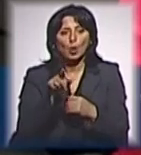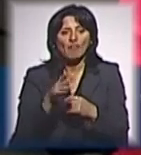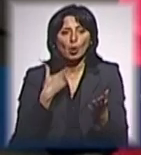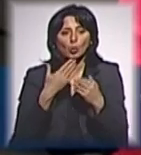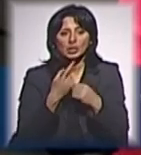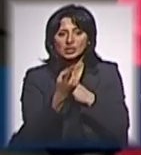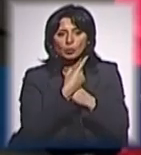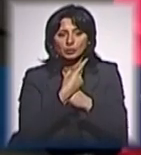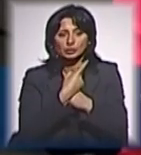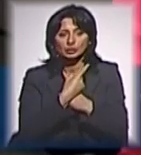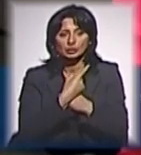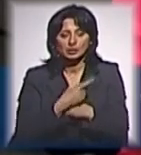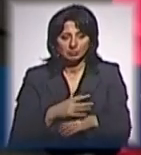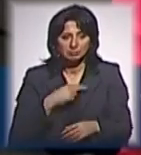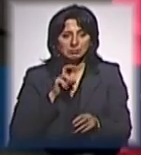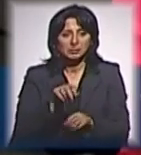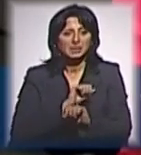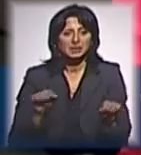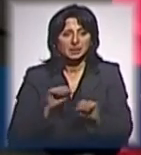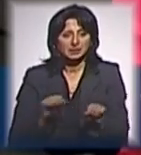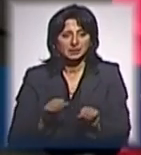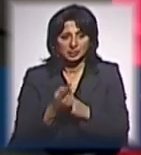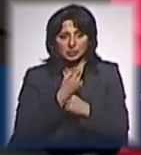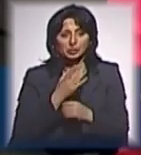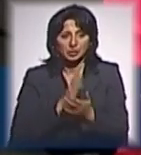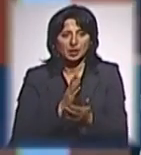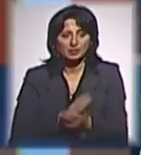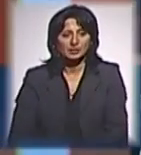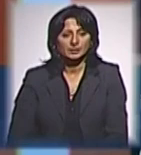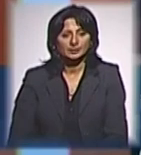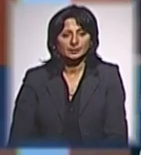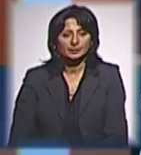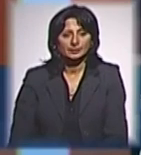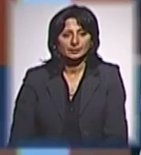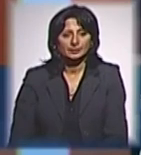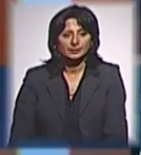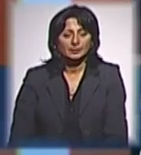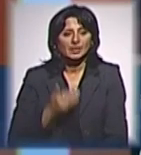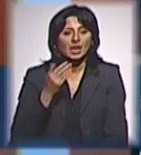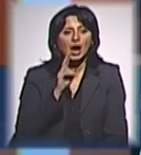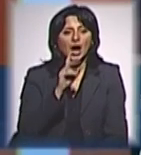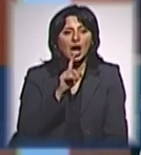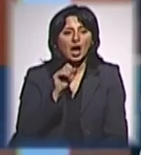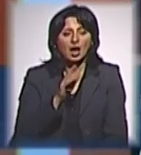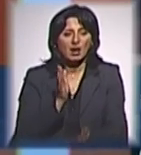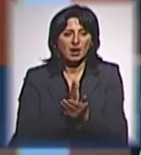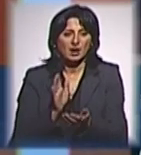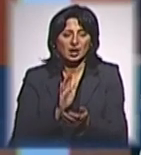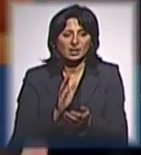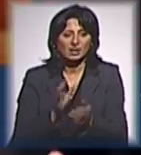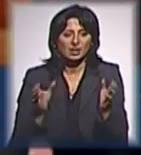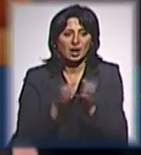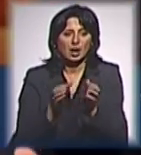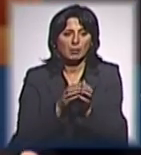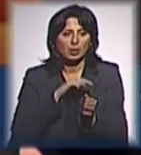კუკავასთან ურთიერთობას. კარგით, მოდი დავწერთ საშუალებებს ურთიერთობა კახა კუკავასთან. მისთვის კახას, კახა არ არის